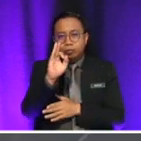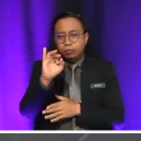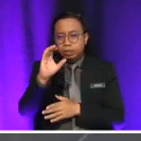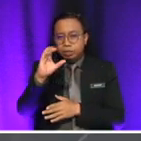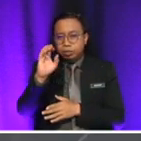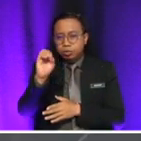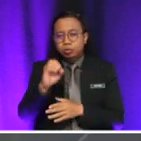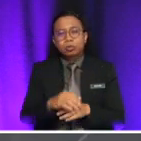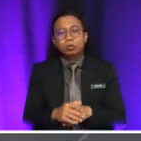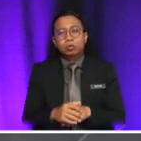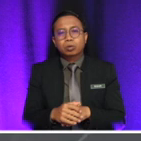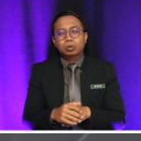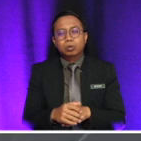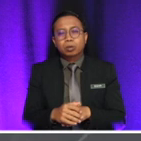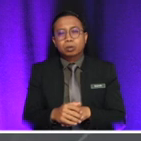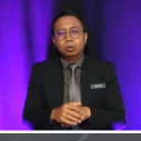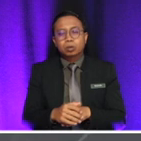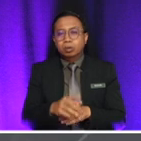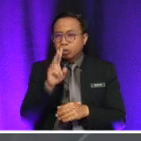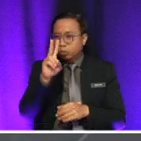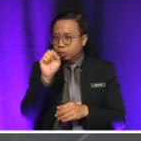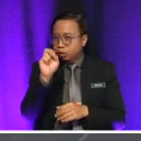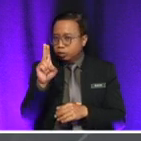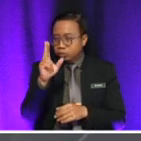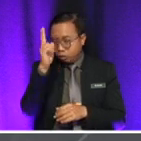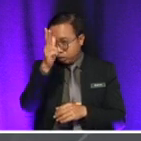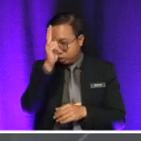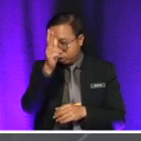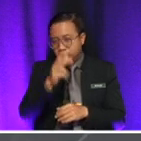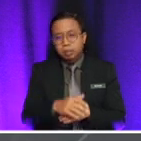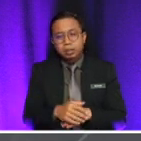yaitu kedua Sisi usaha kerajaan